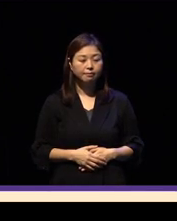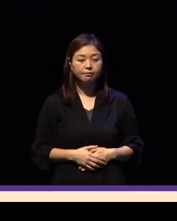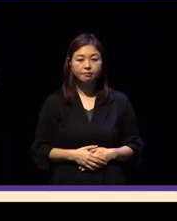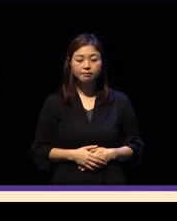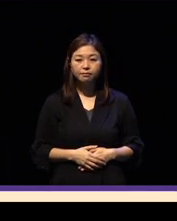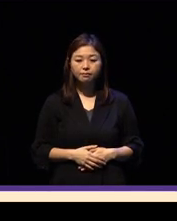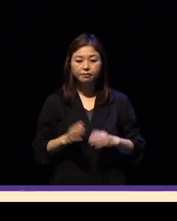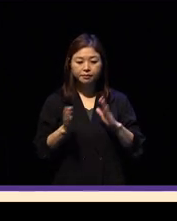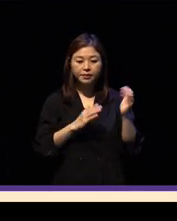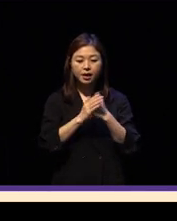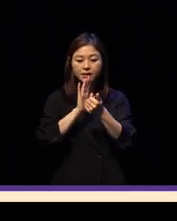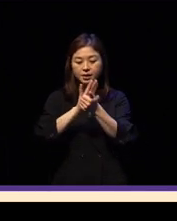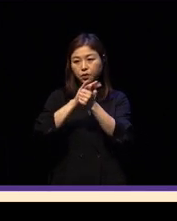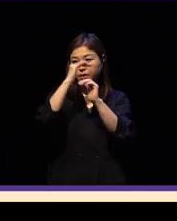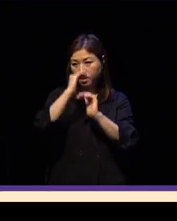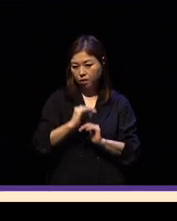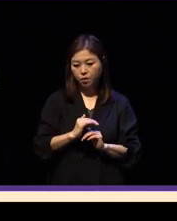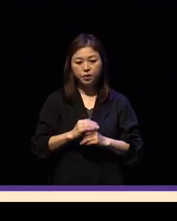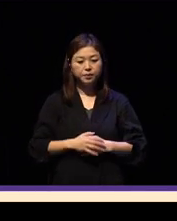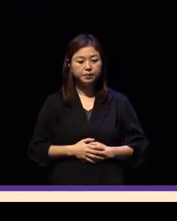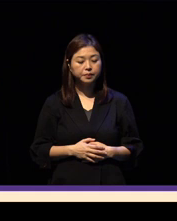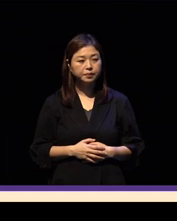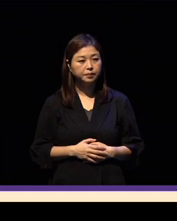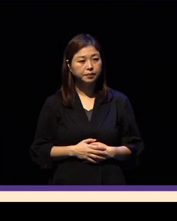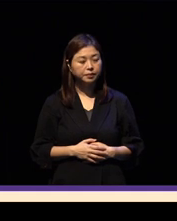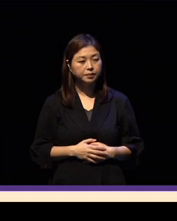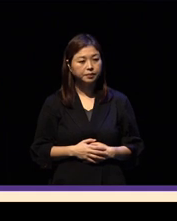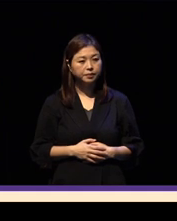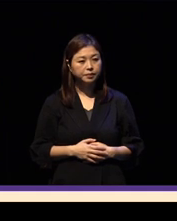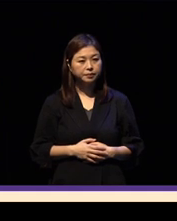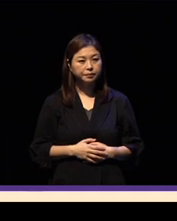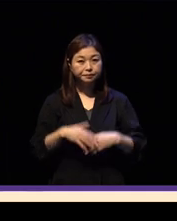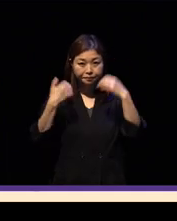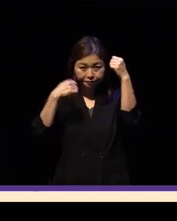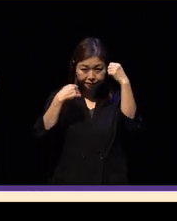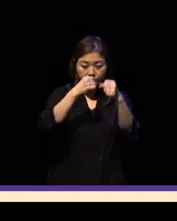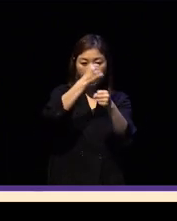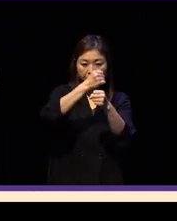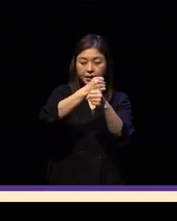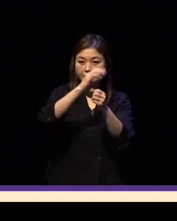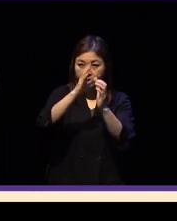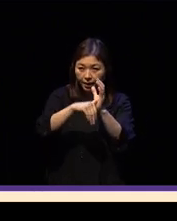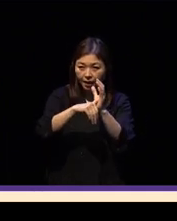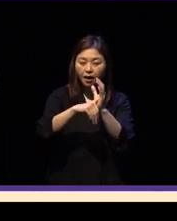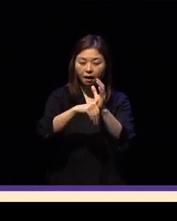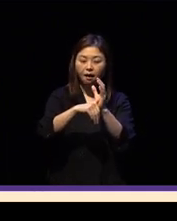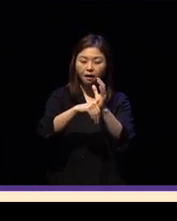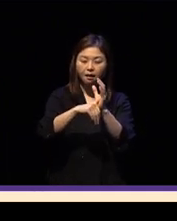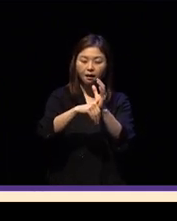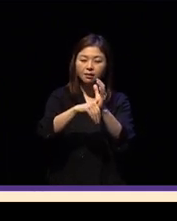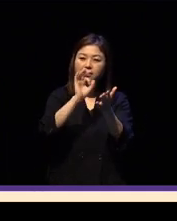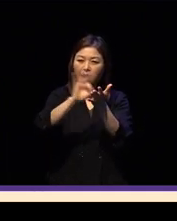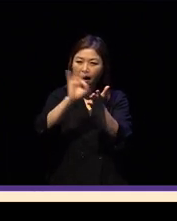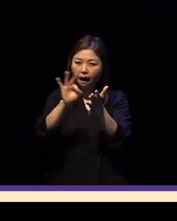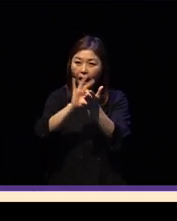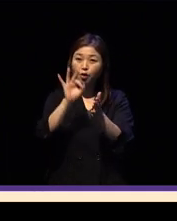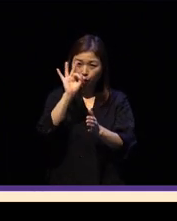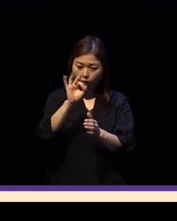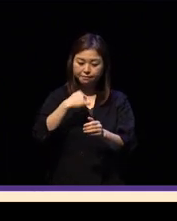네, 지원 내용입니다. 당연히 이 작품을 제작하는 과정에 있는 비용들을 저희가 지원하게 되어